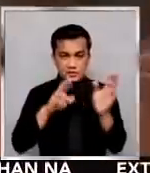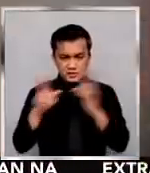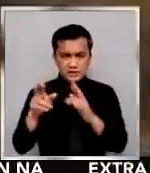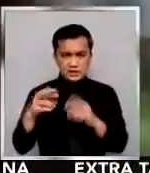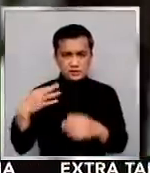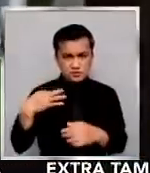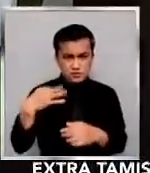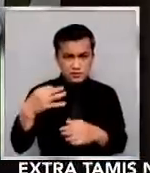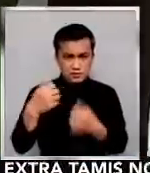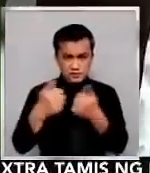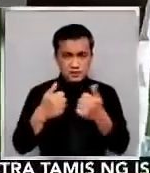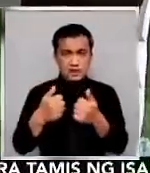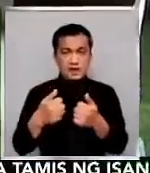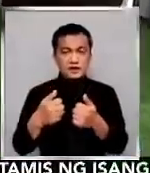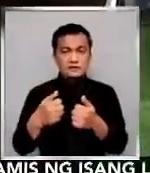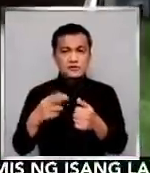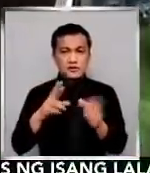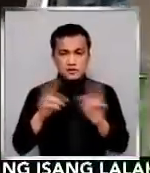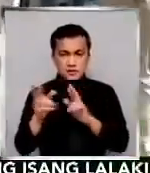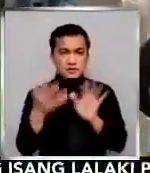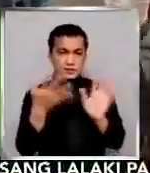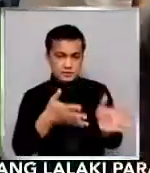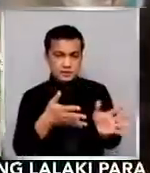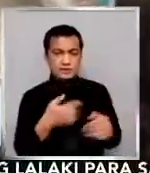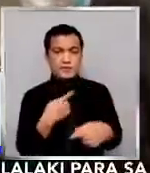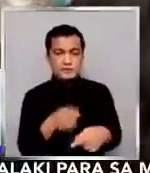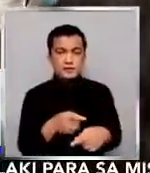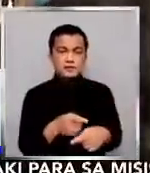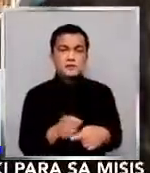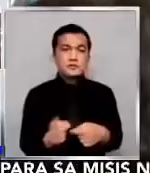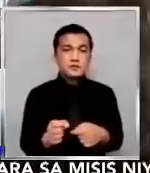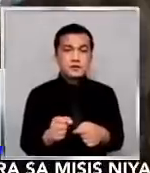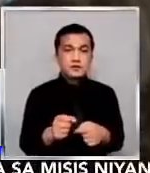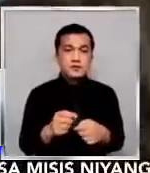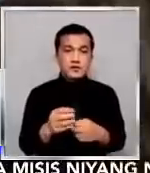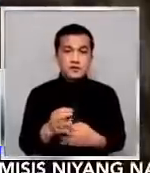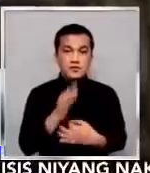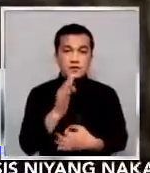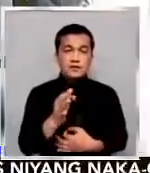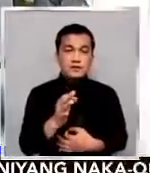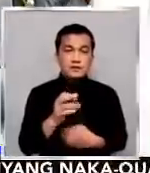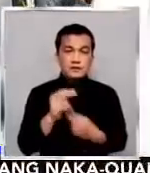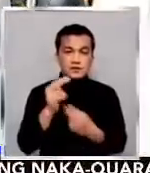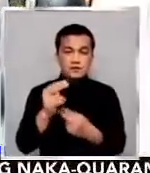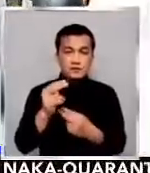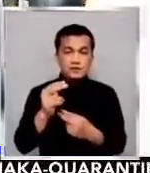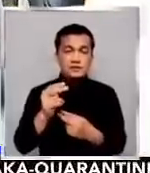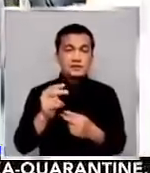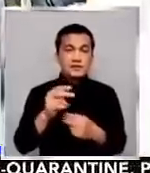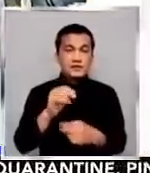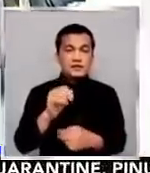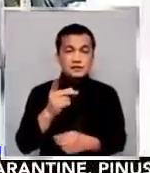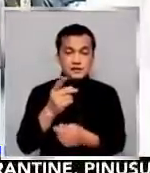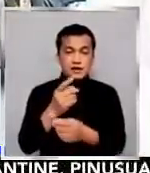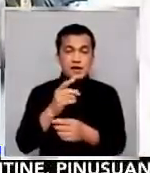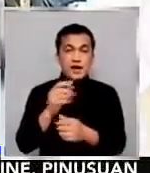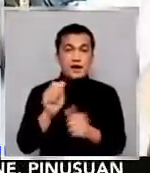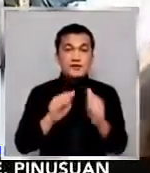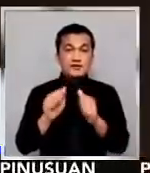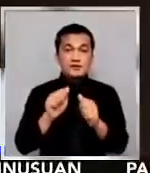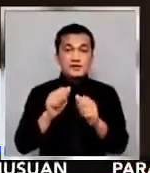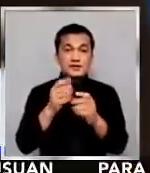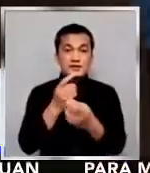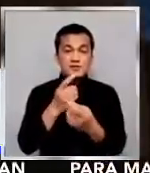magpaubaya. Pormal namang ni-nominate ng Partidong Aksyon Demokratiko si Manila Mayor Isko Moreno bilang standard bearer sa